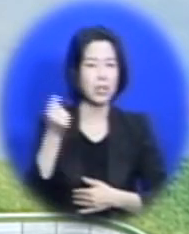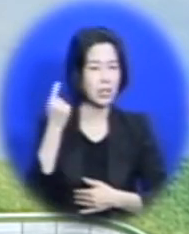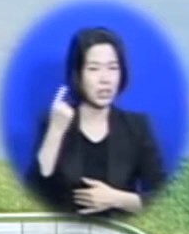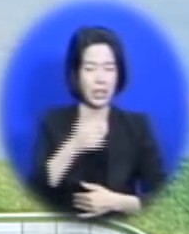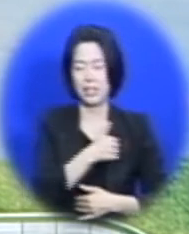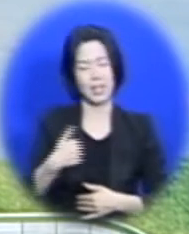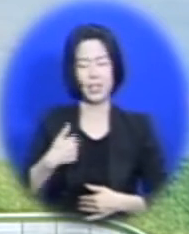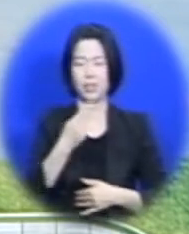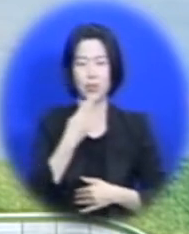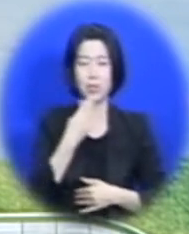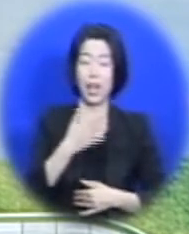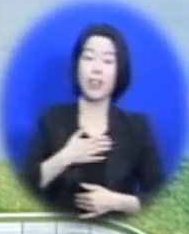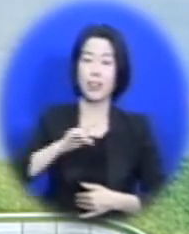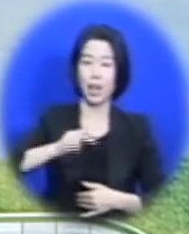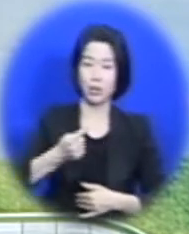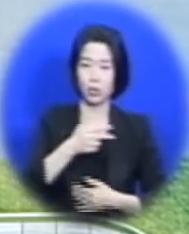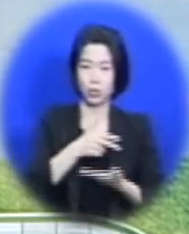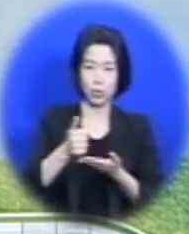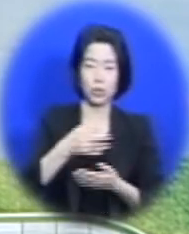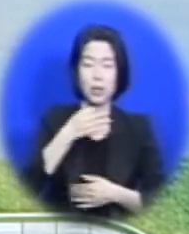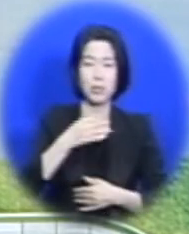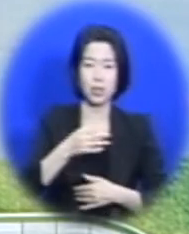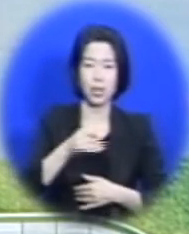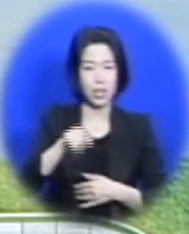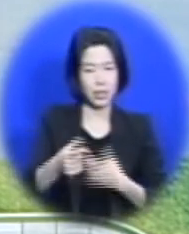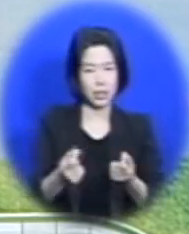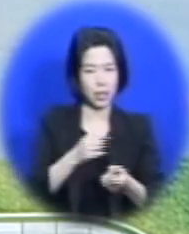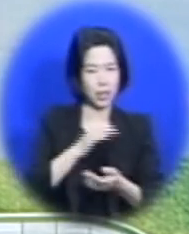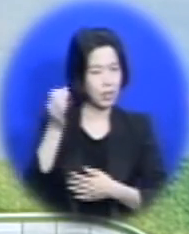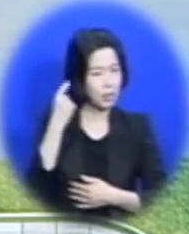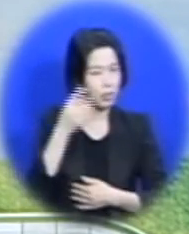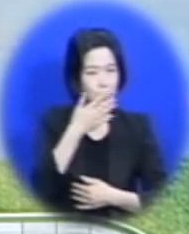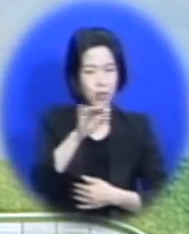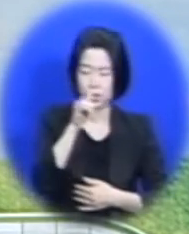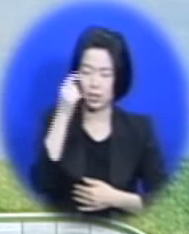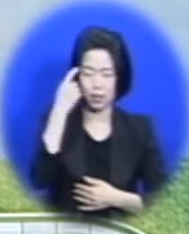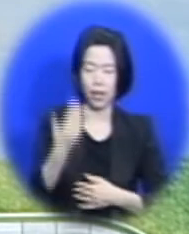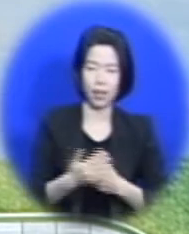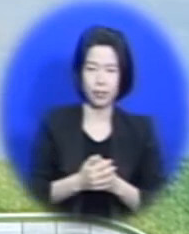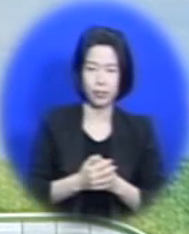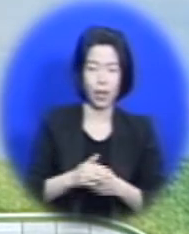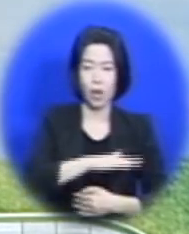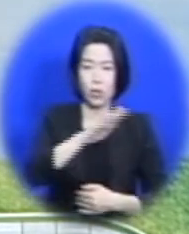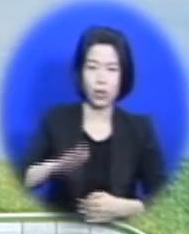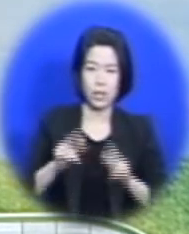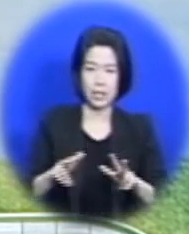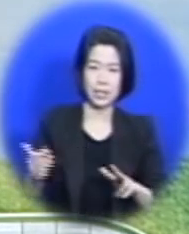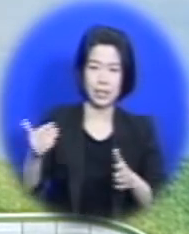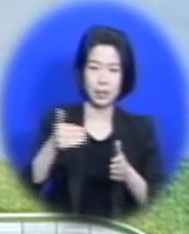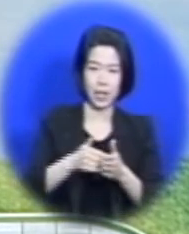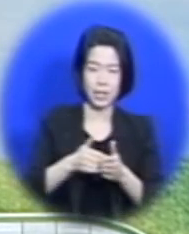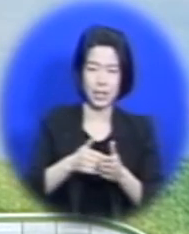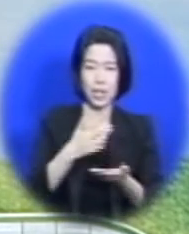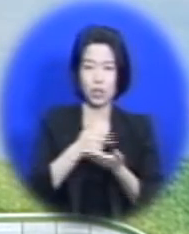거예요. 나도 주님의 음성을 정말 그렇게 들을 수 있을까? 우리는 지금까지 주님의